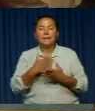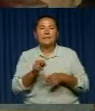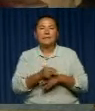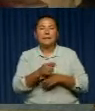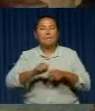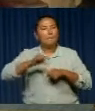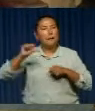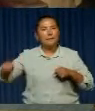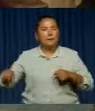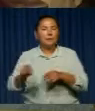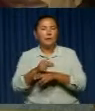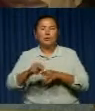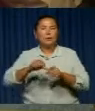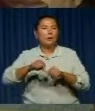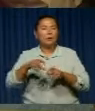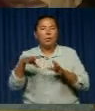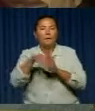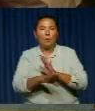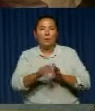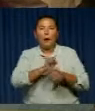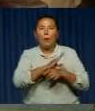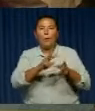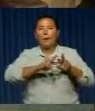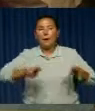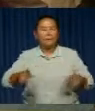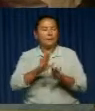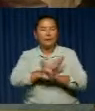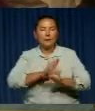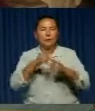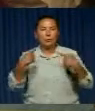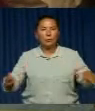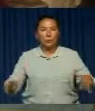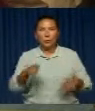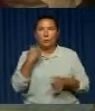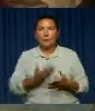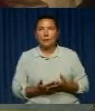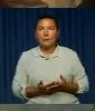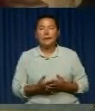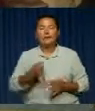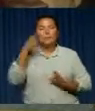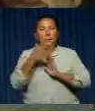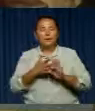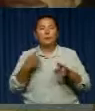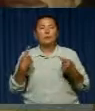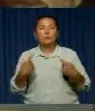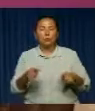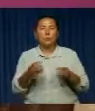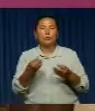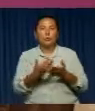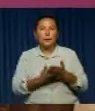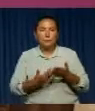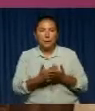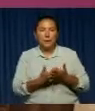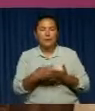басқа. Олар емделіп шығып жатыр. Атап пневмония бар, олсыз болмайды ғой. Түсінікті, тағы да бір хат. Саламатсыз